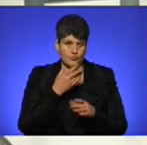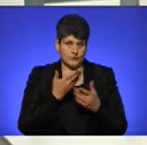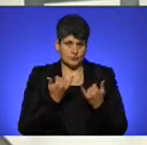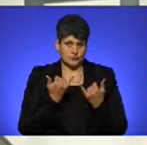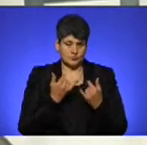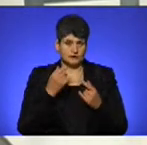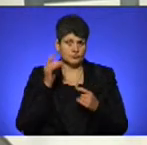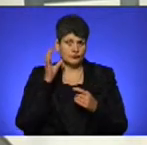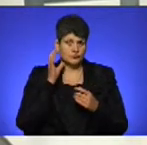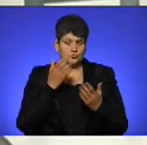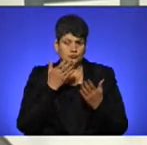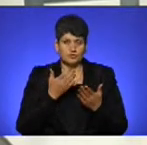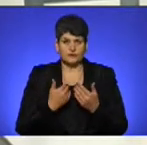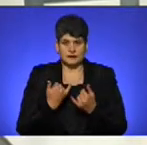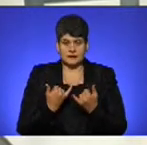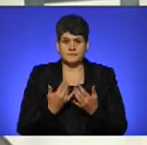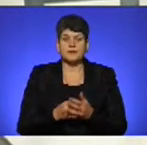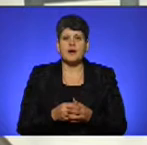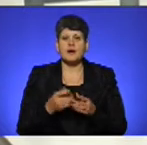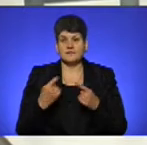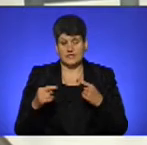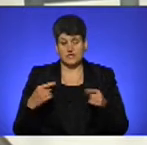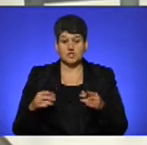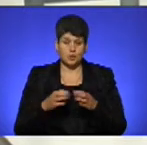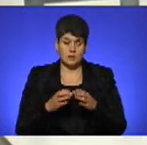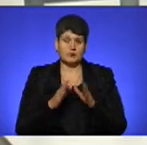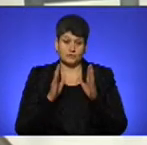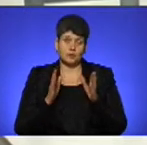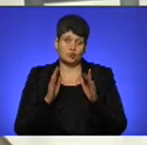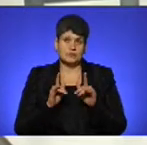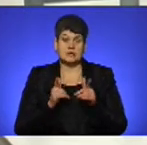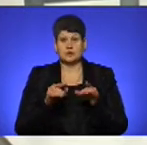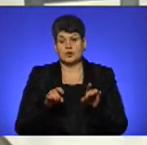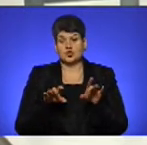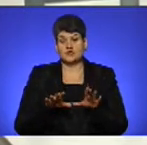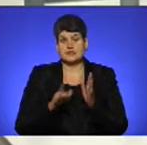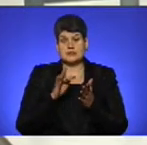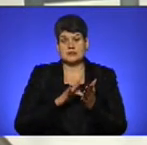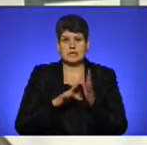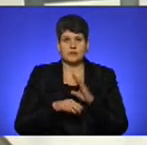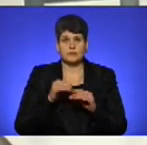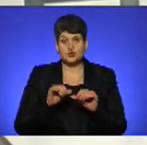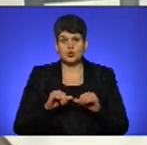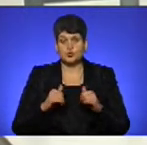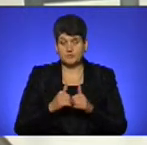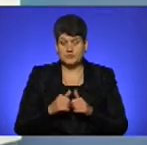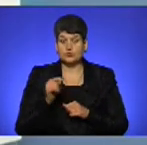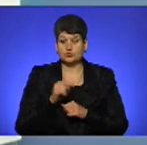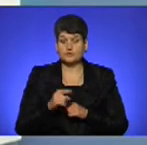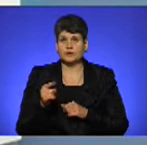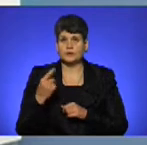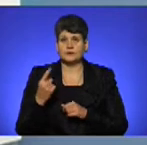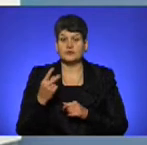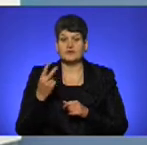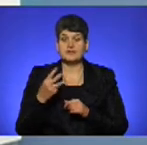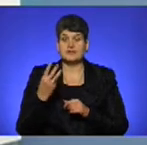щойно прозвучали в нашому ефірі, але у всіх інших громадах вони відбудуться згідно рішення Центральної виборчої комісії. Тож на Тернопільщині